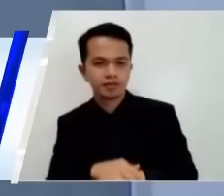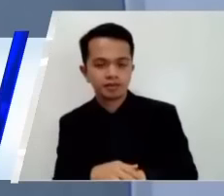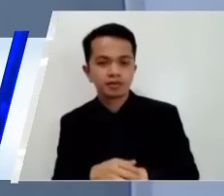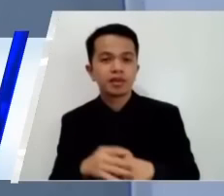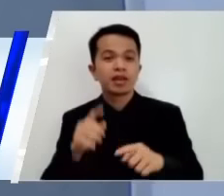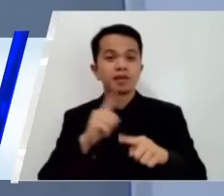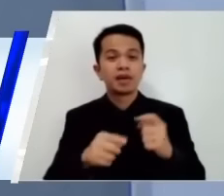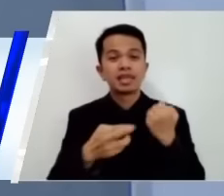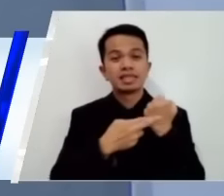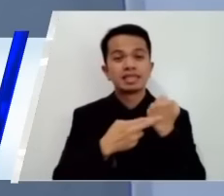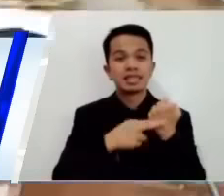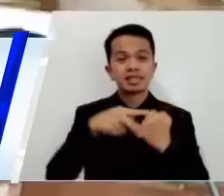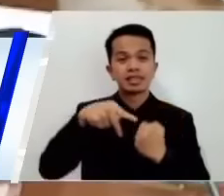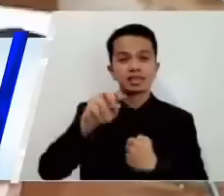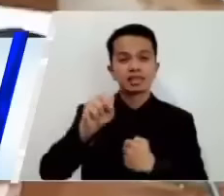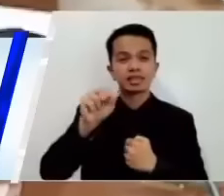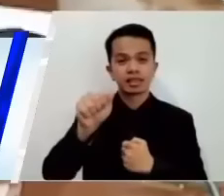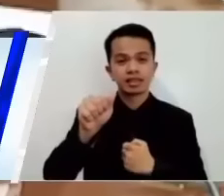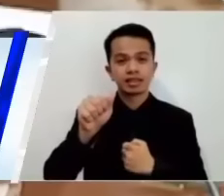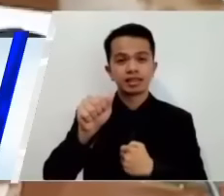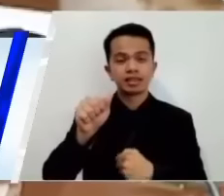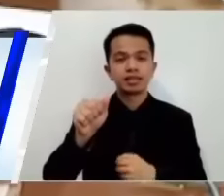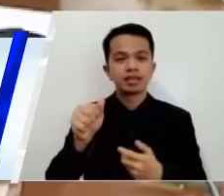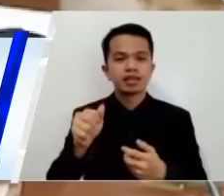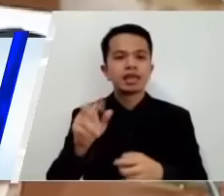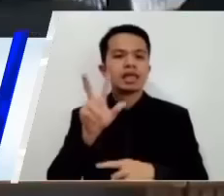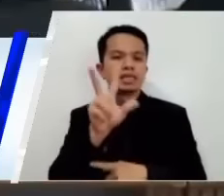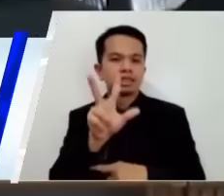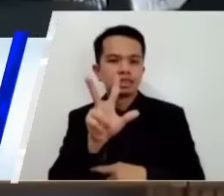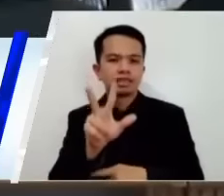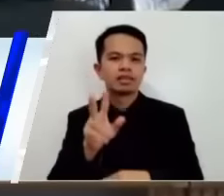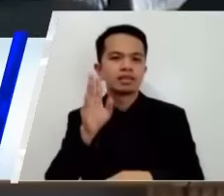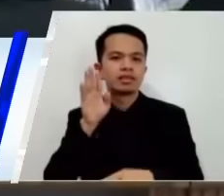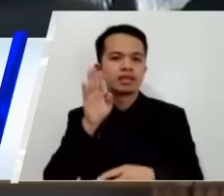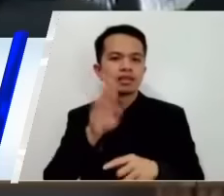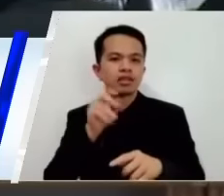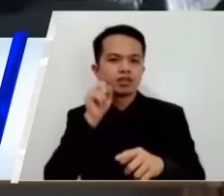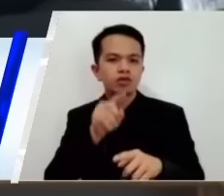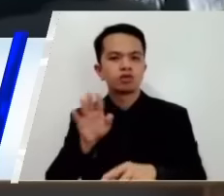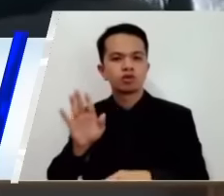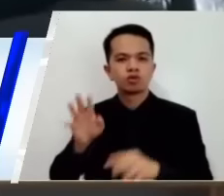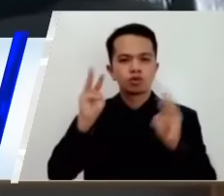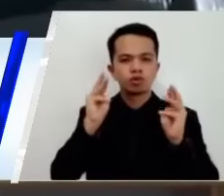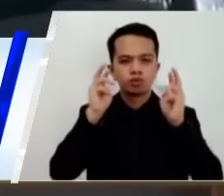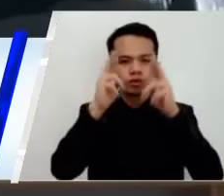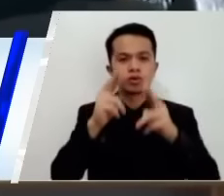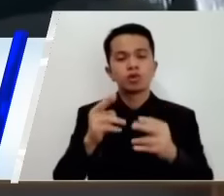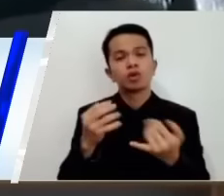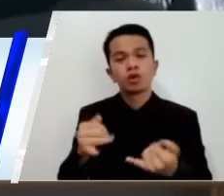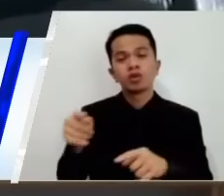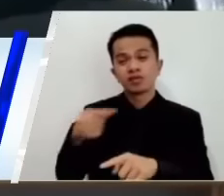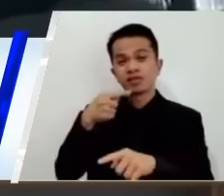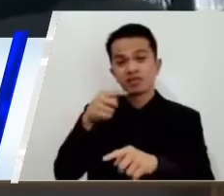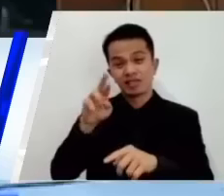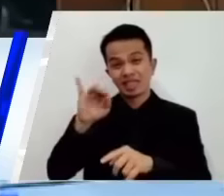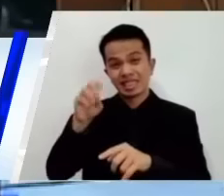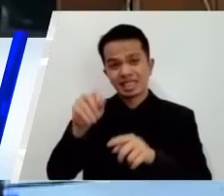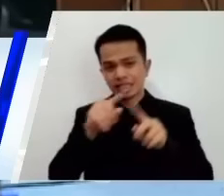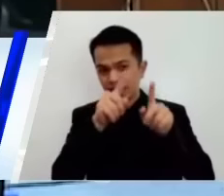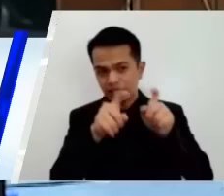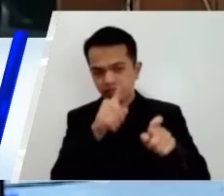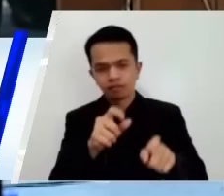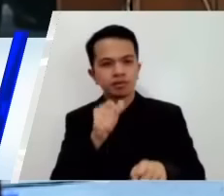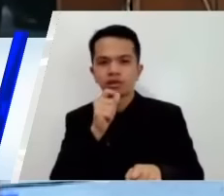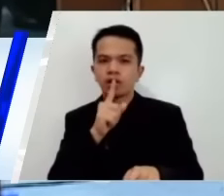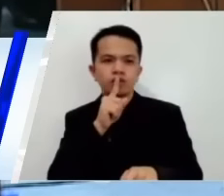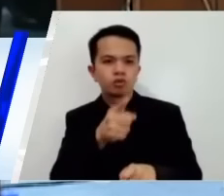Statistics Authority o PSA, tatlo ang kapatid ng alkalde. At sa pag-uungkat ni Ontiveros, lumabas na hindi totoo ngayon lang niya nalaman